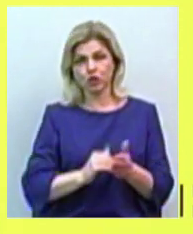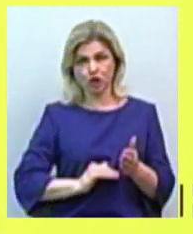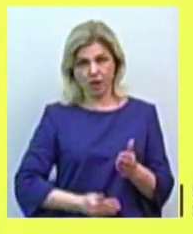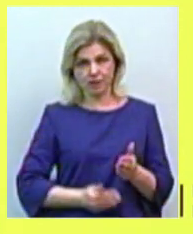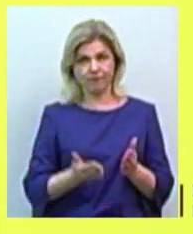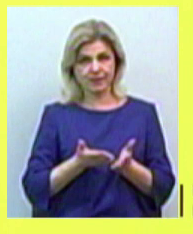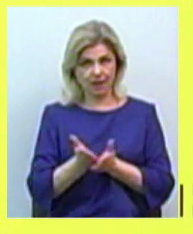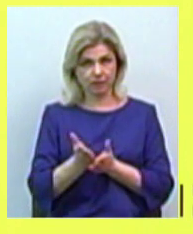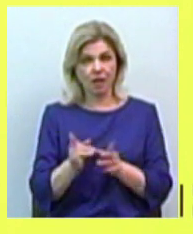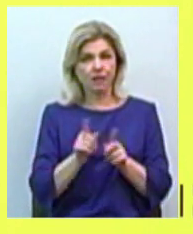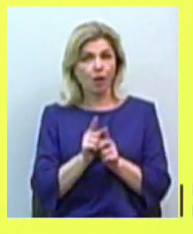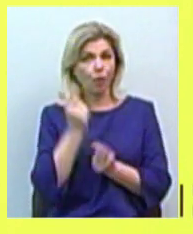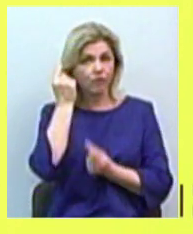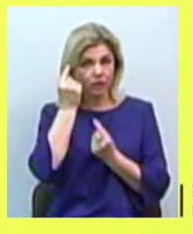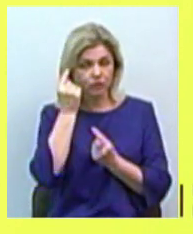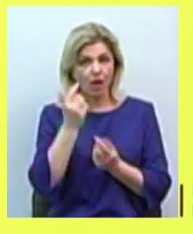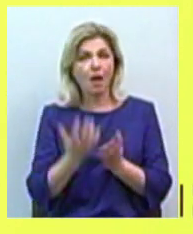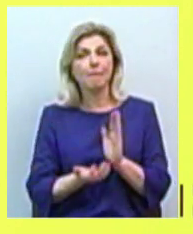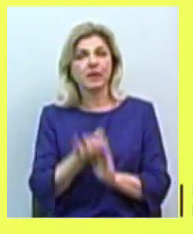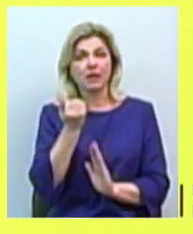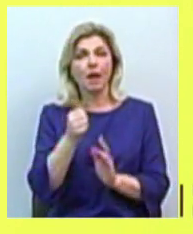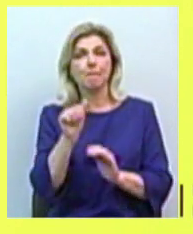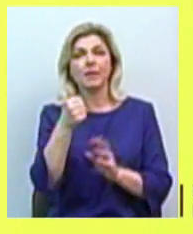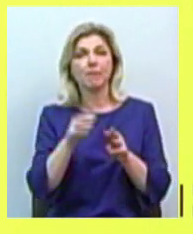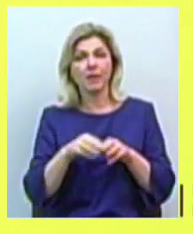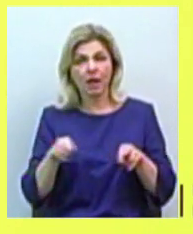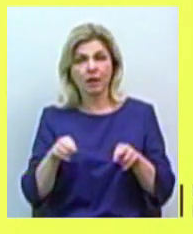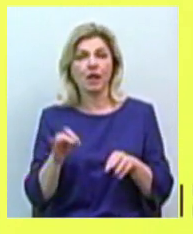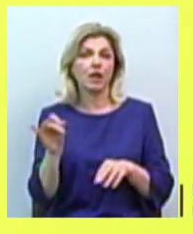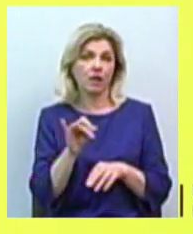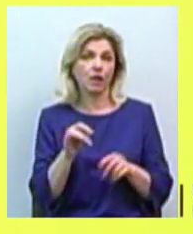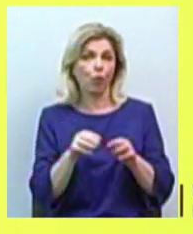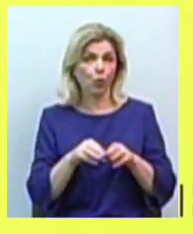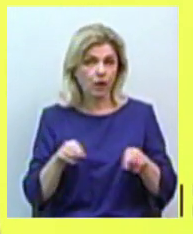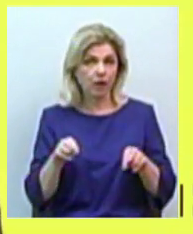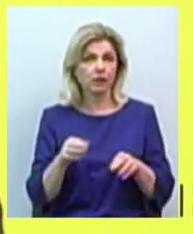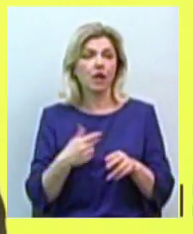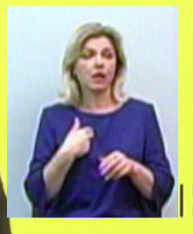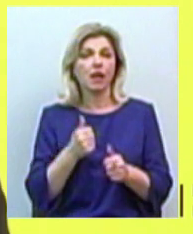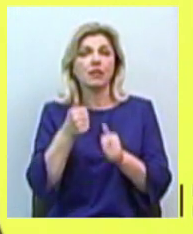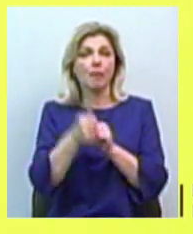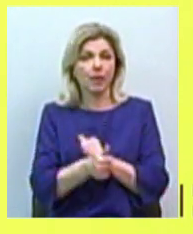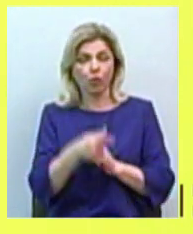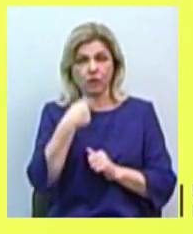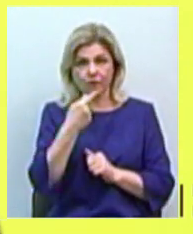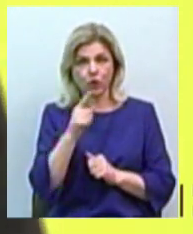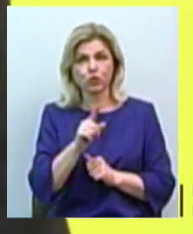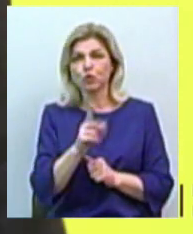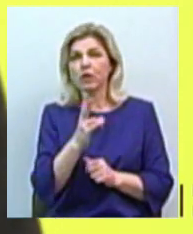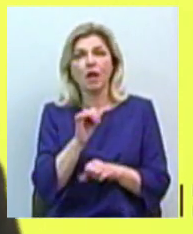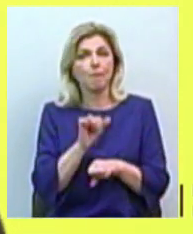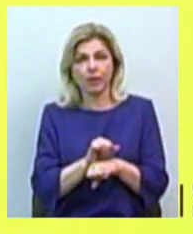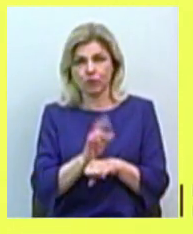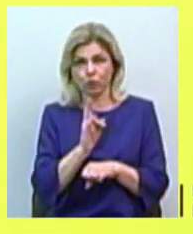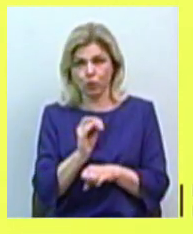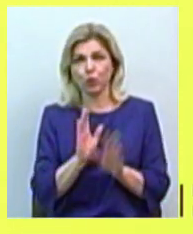цю філософію підтримує прем'єр, цю філософію підтримує уряд. І тому, звісно, скажу наперед, що ми не зупинимось тільки на цих концесійних